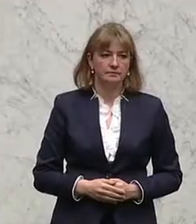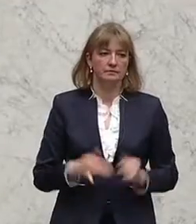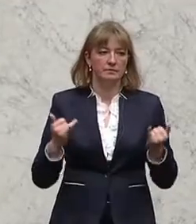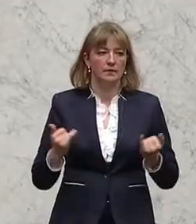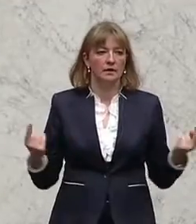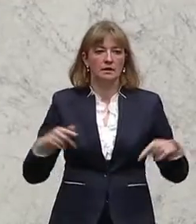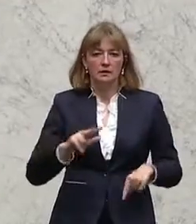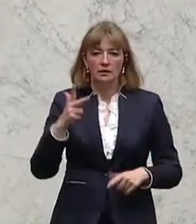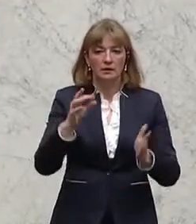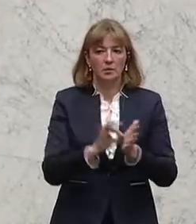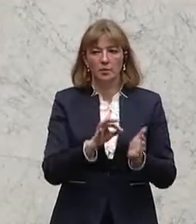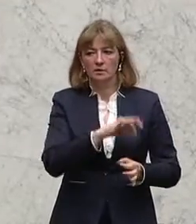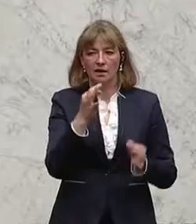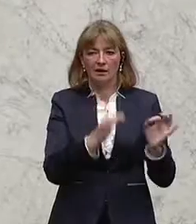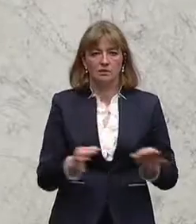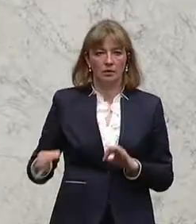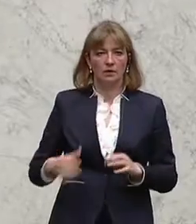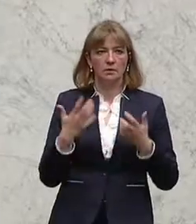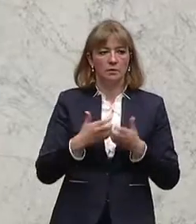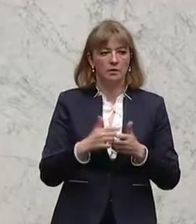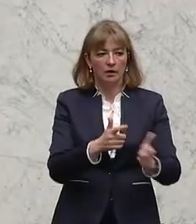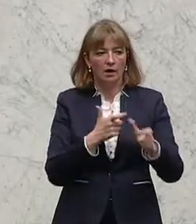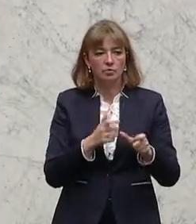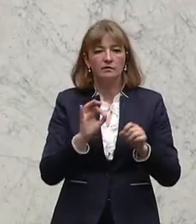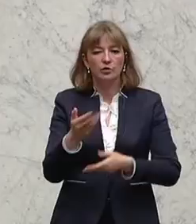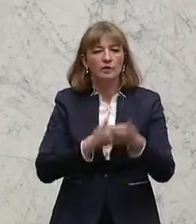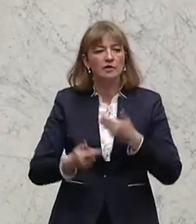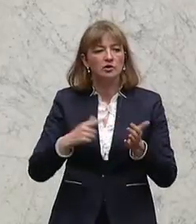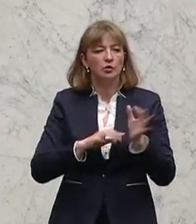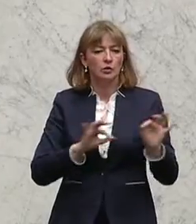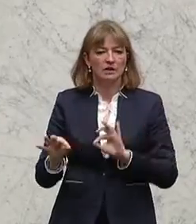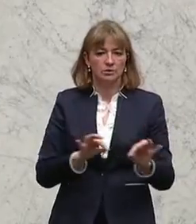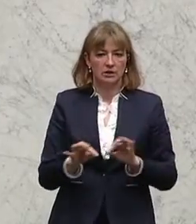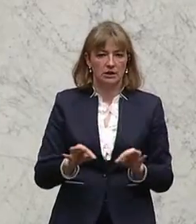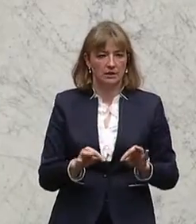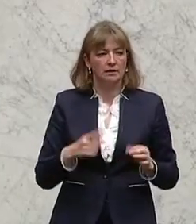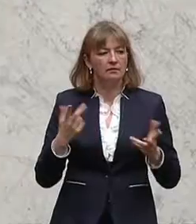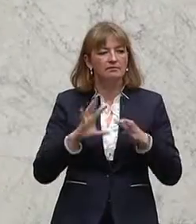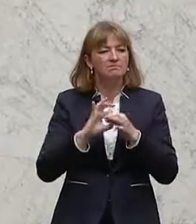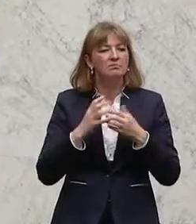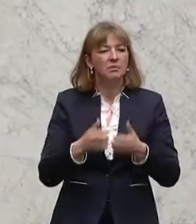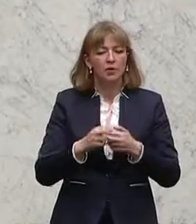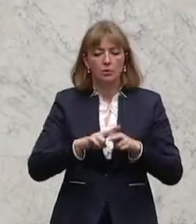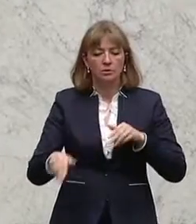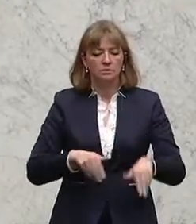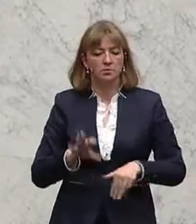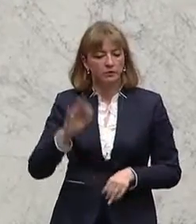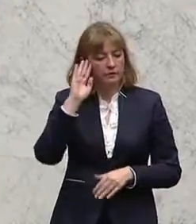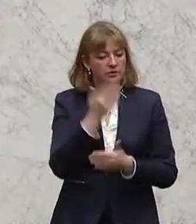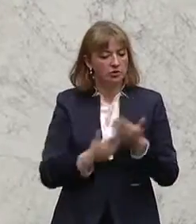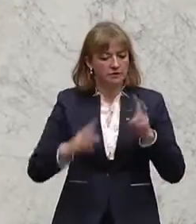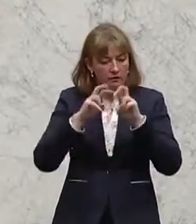Jetzt kommen wir zum dritten Punkt der Tagesordnung. Als nächster Punkt steht ein Bericht des Bundesministers für Wissenschaft, Forschung und Wirtschaft zur Situation